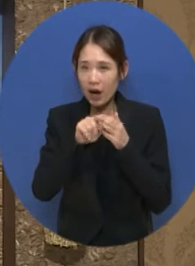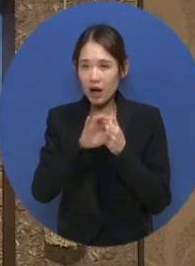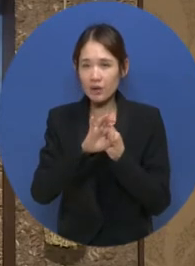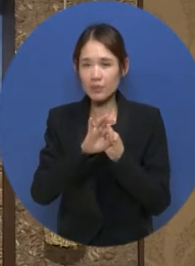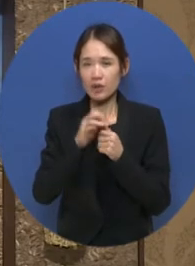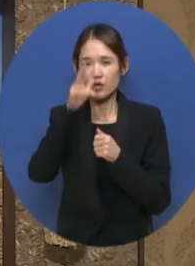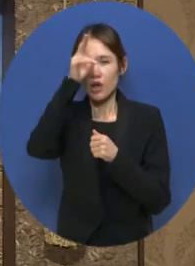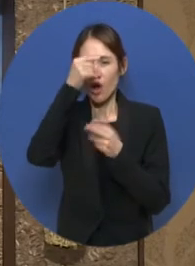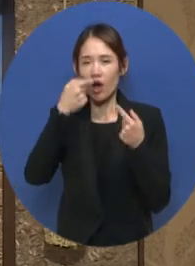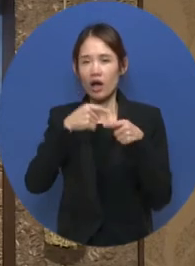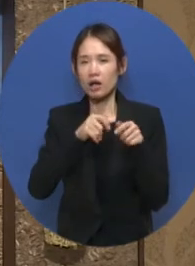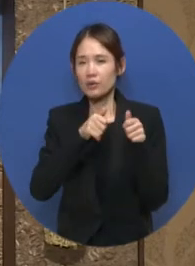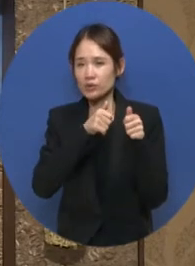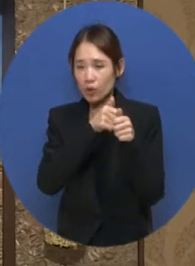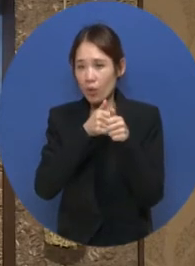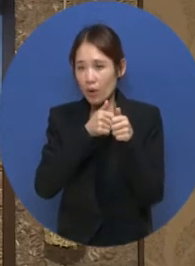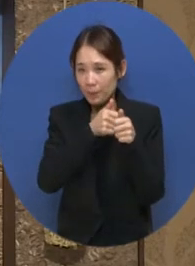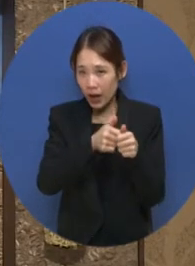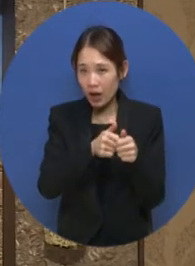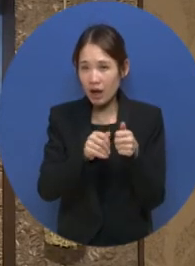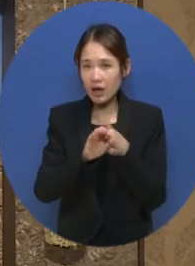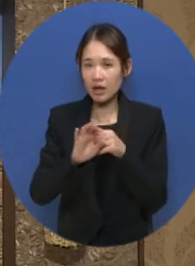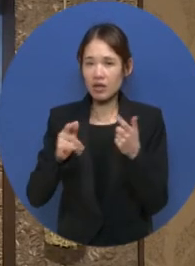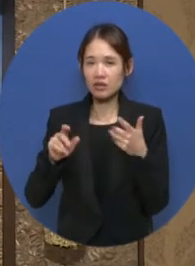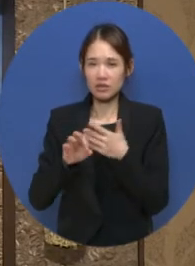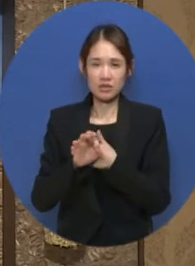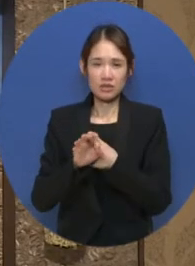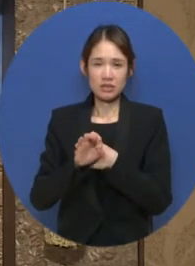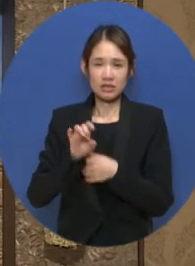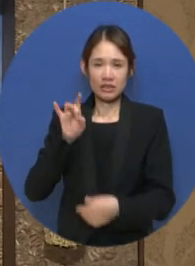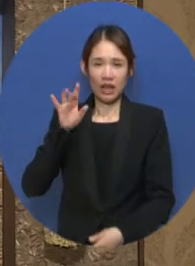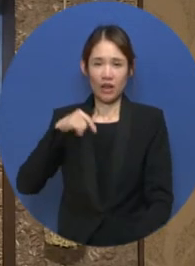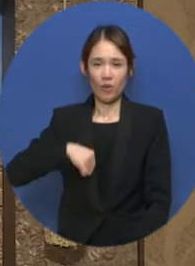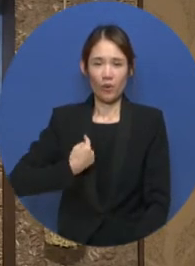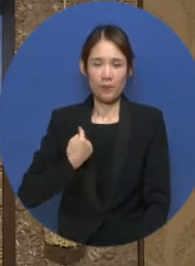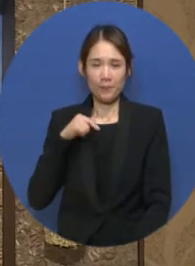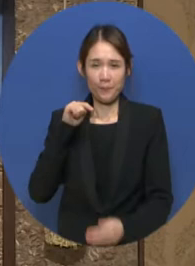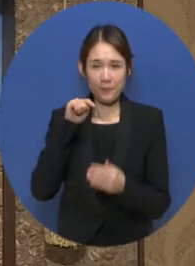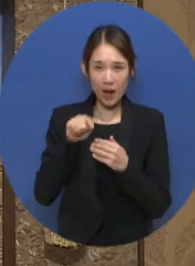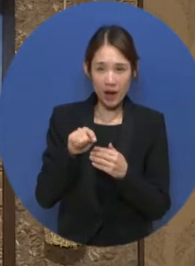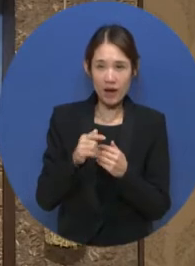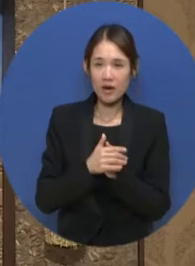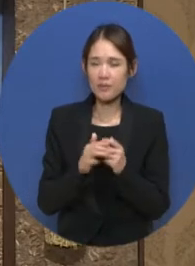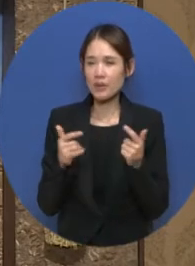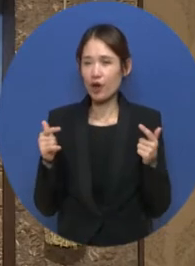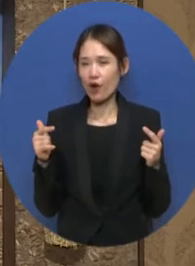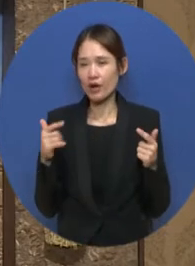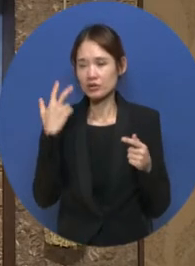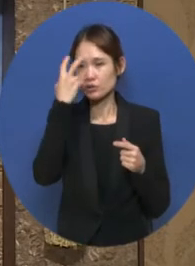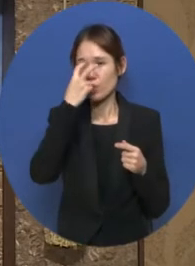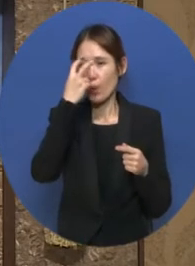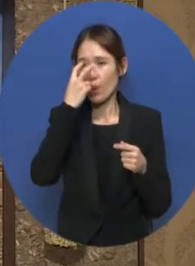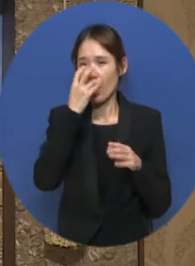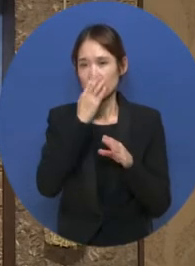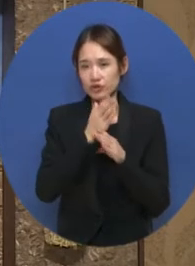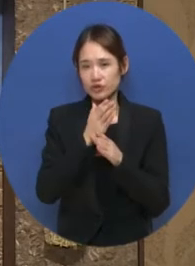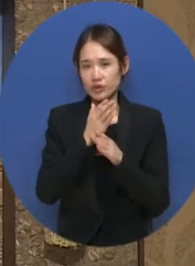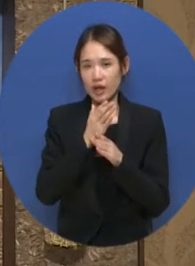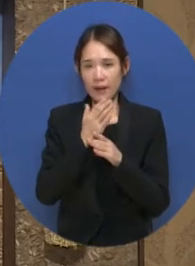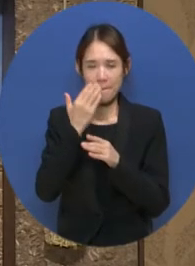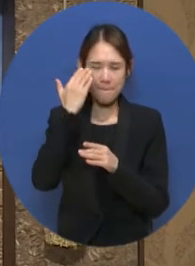동향을 했던 아니면 이 제목이 간의 상담원이 단독으로 나가던 이 조사하는 과정에서 이제 방해를 할